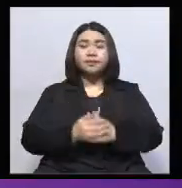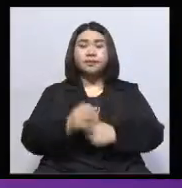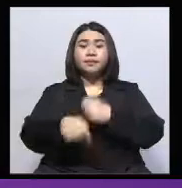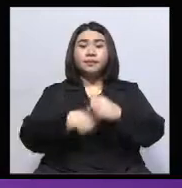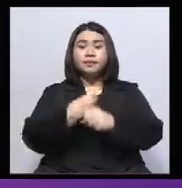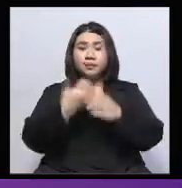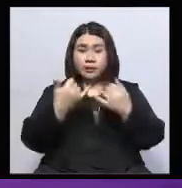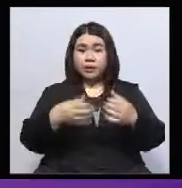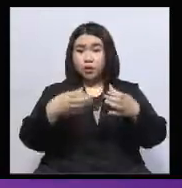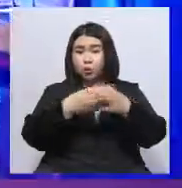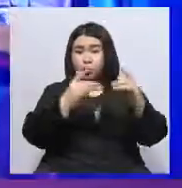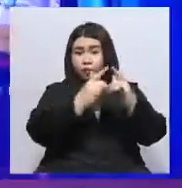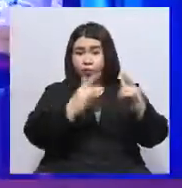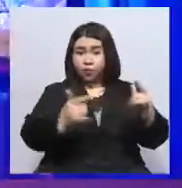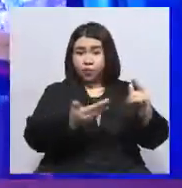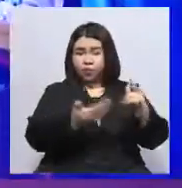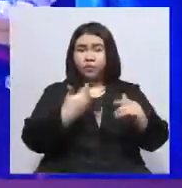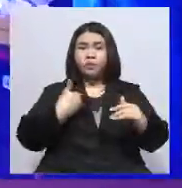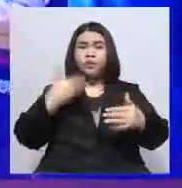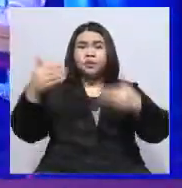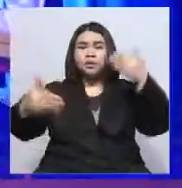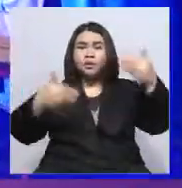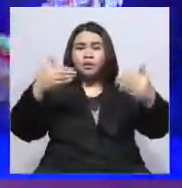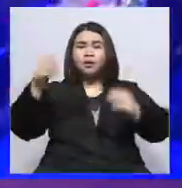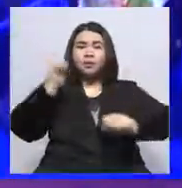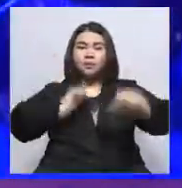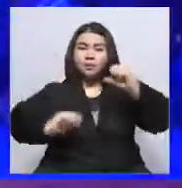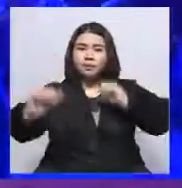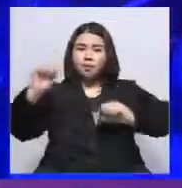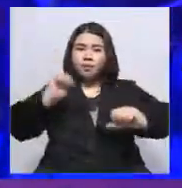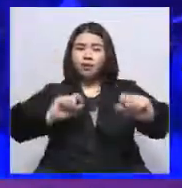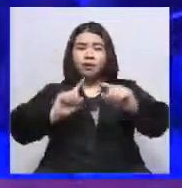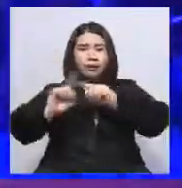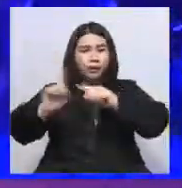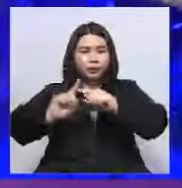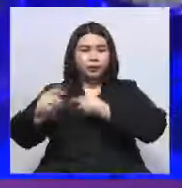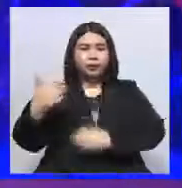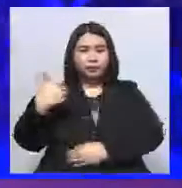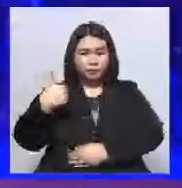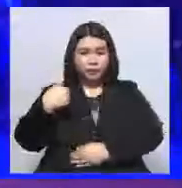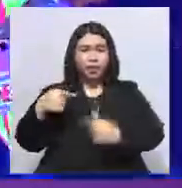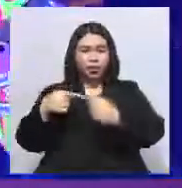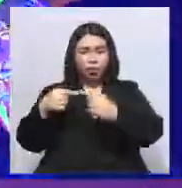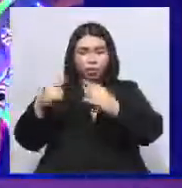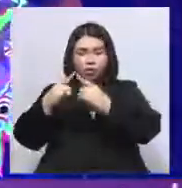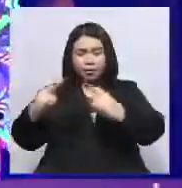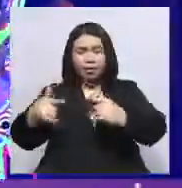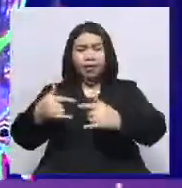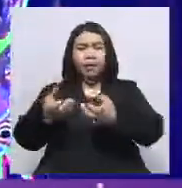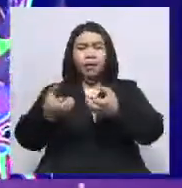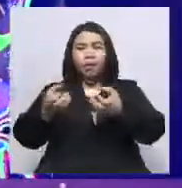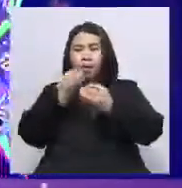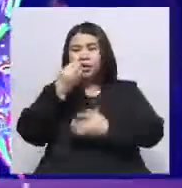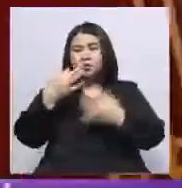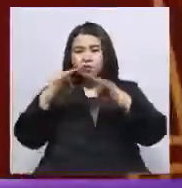ค่ะคณะกรรมการศาลเจ้าปู่ย่ายังจัดให้มีการแสดงแสงสีเสียงรวมทั้งมีการจัดโรงทานชมการแสด